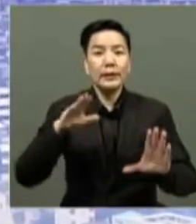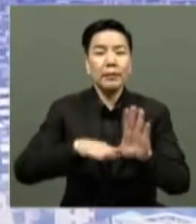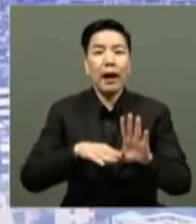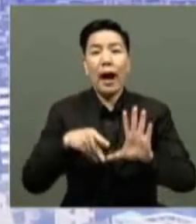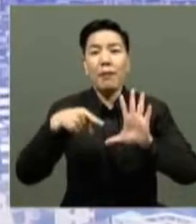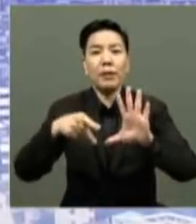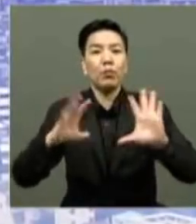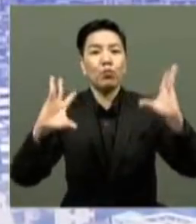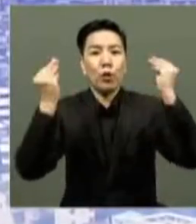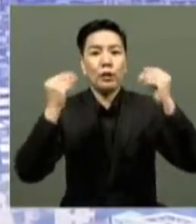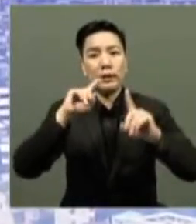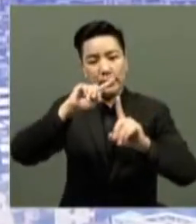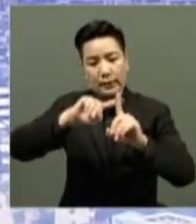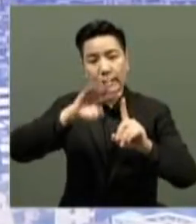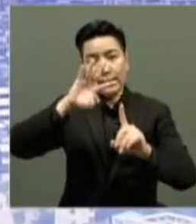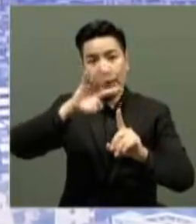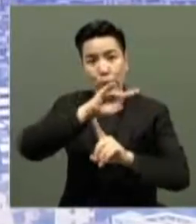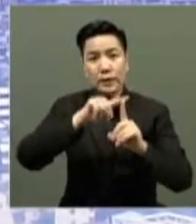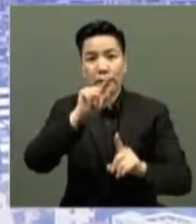บาทครับฉะนั้นณขณะนี้จะไม่มีการรายใหม่น่ะค่าบลงทะเบียนเพิ่มเติมแล้วทำไงเพราะมีการปิดลงทะเบียนไปตั้งแต่ก่อนหน้านี้แล้วถูกต้องครับเออการลงทะเบียนหรือปิดไปตั้งแต่วันที่22